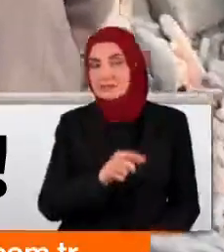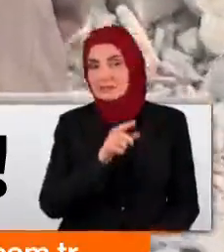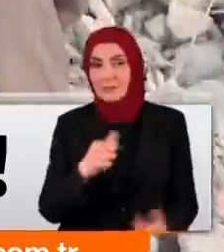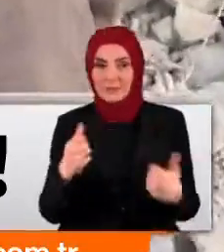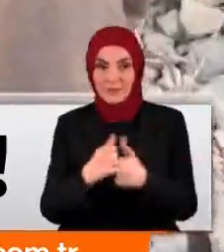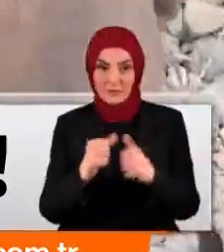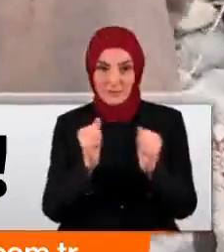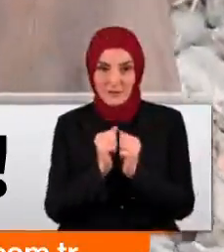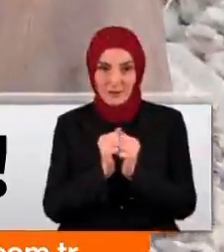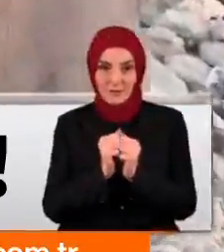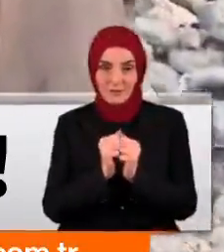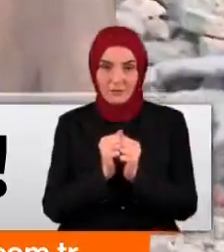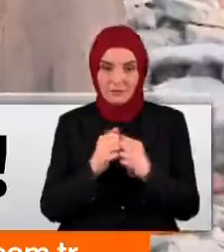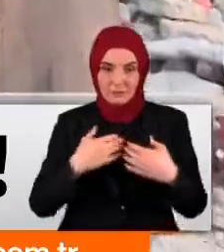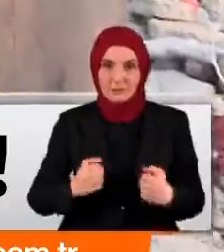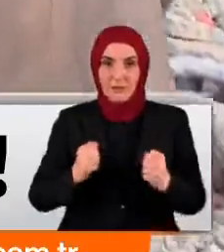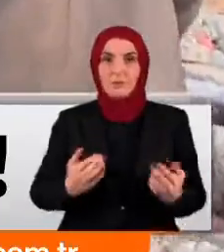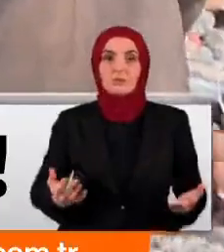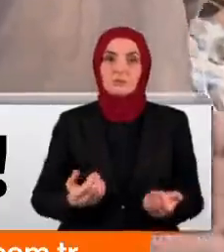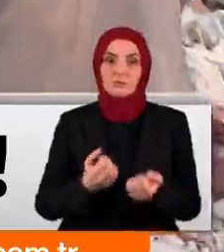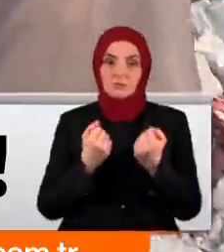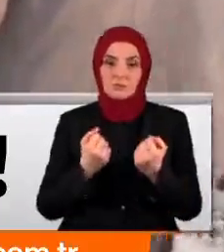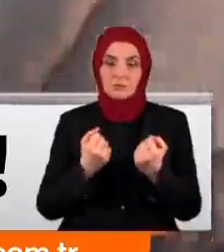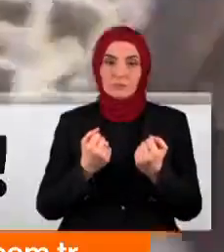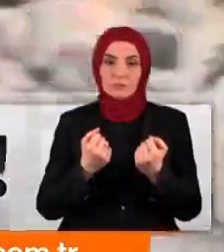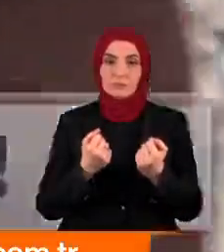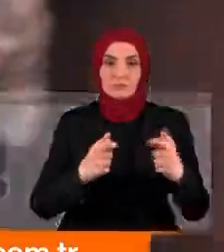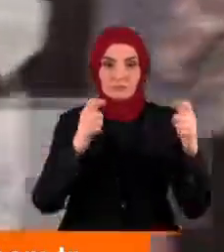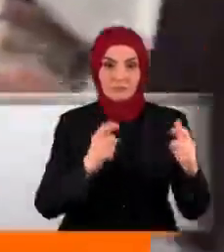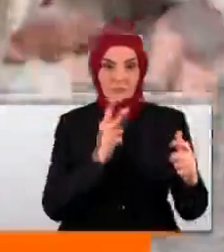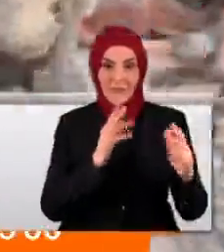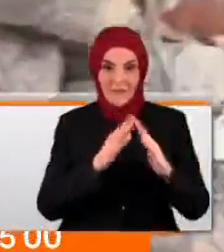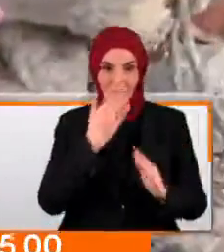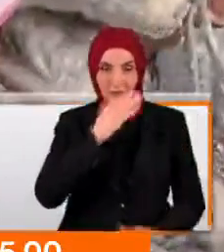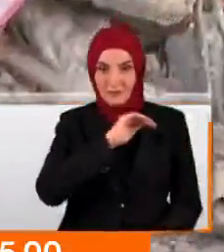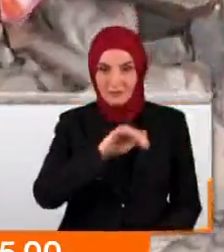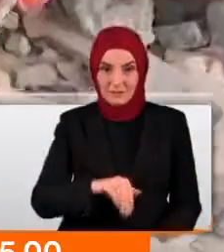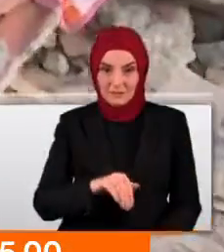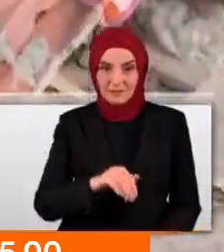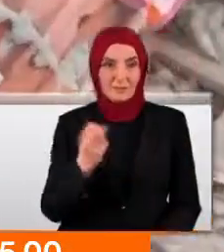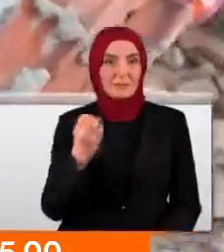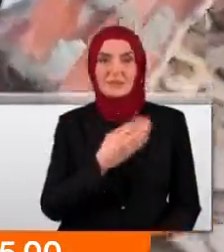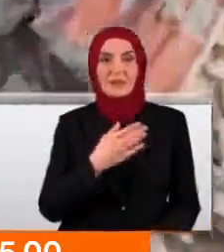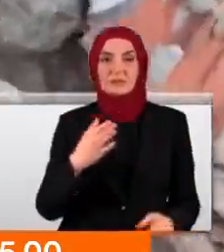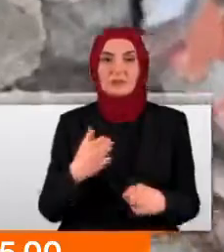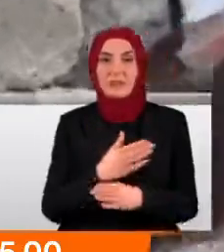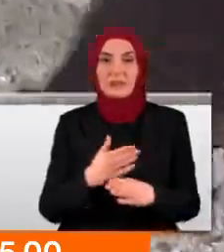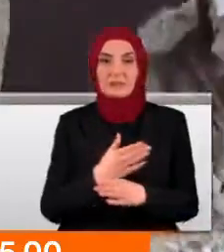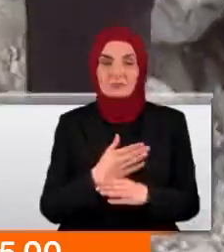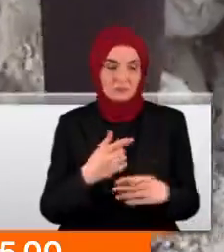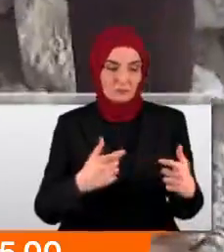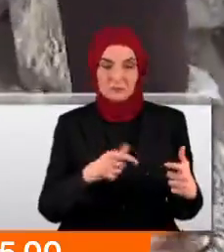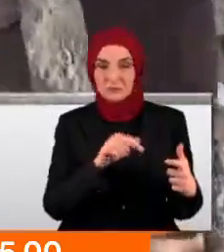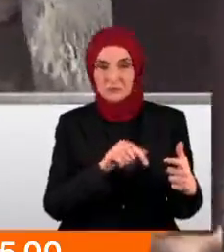sağ kurtardı. İşte bu evine geldi. Evinden çıkarabildikleri birkaç eşya burada. Burada ısınmak büyük